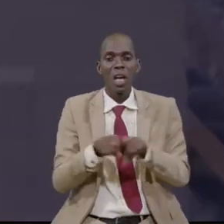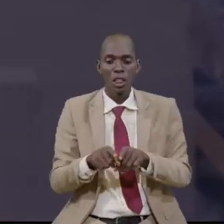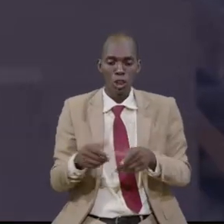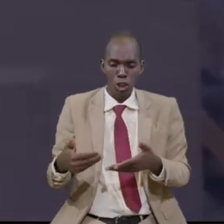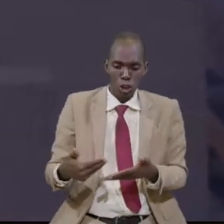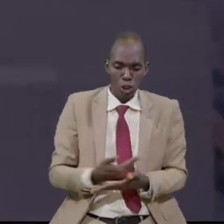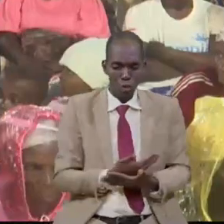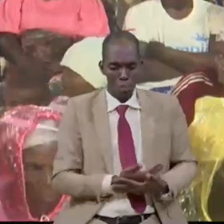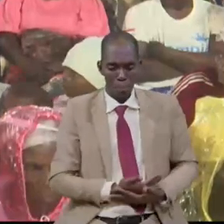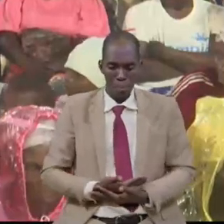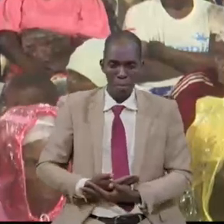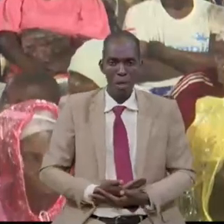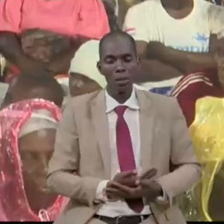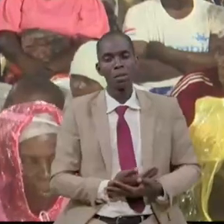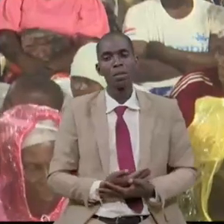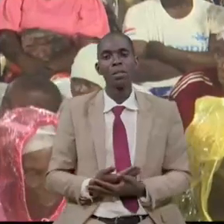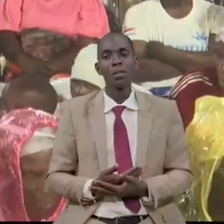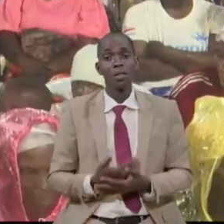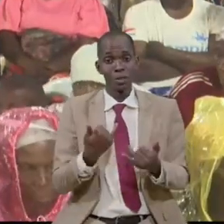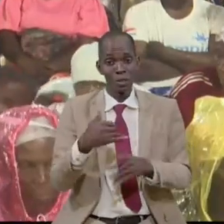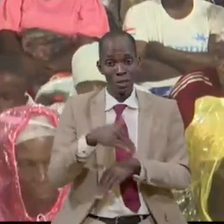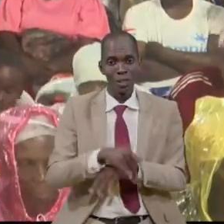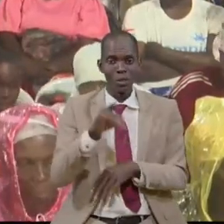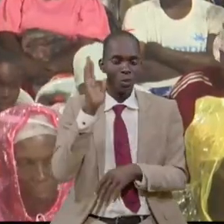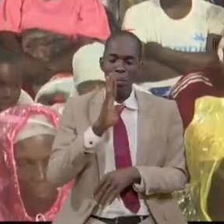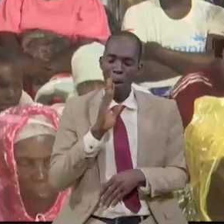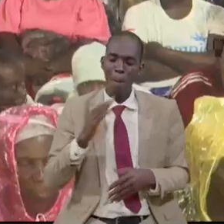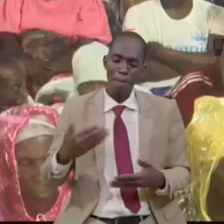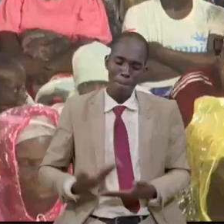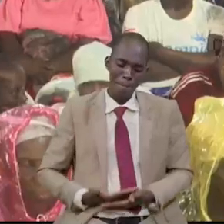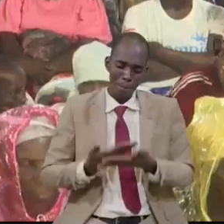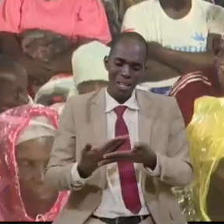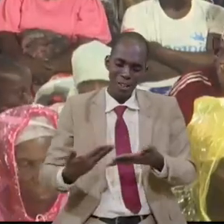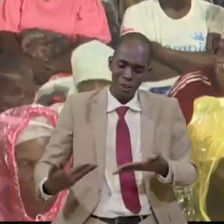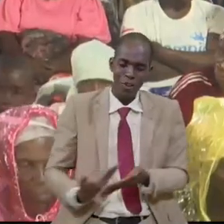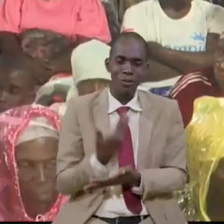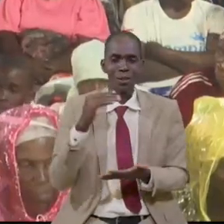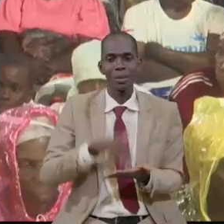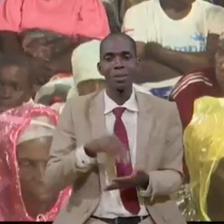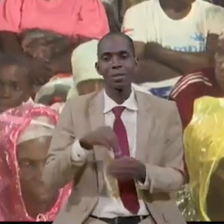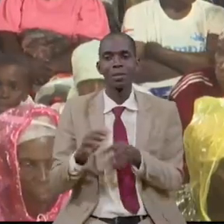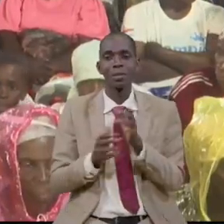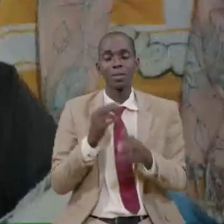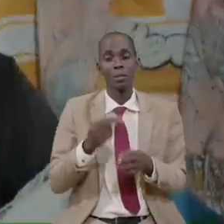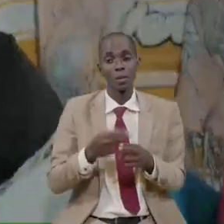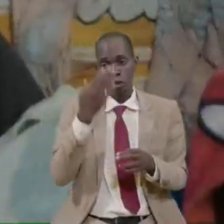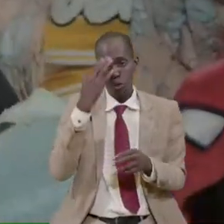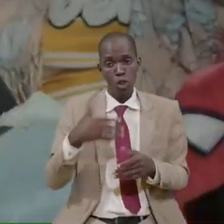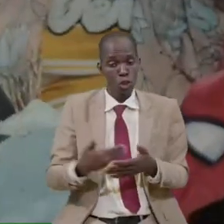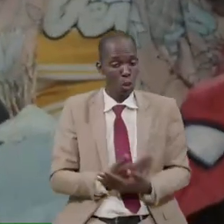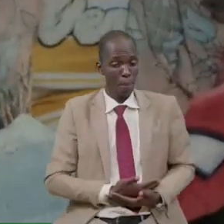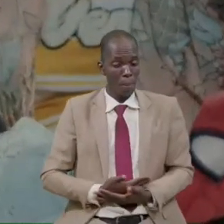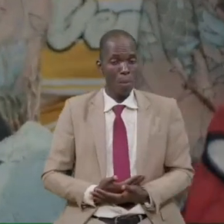comme des enfants nouveau-nés. Ce soir, vous serez nés de nouveau. Désirez comme des